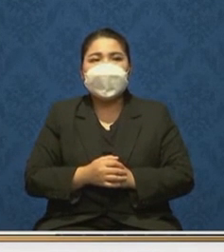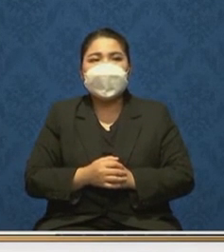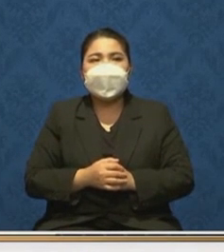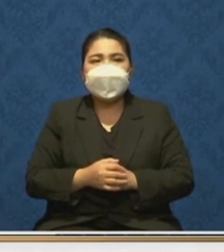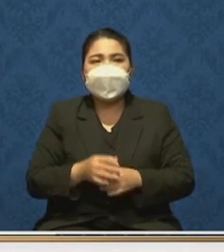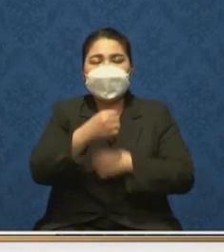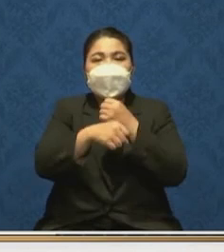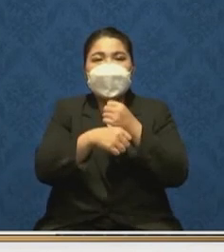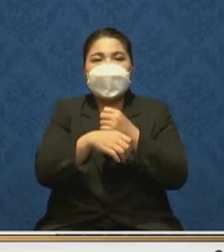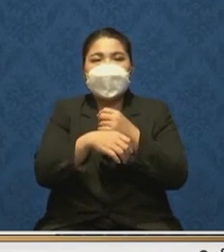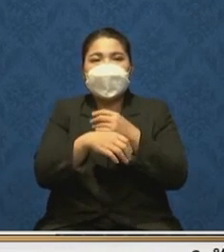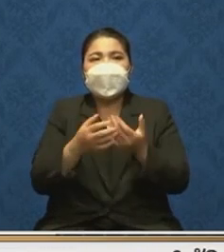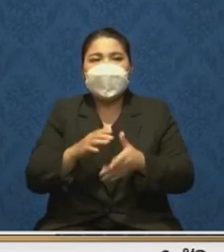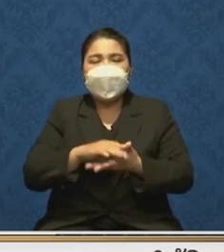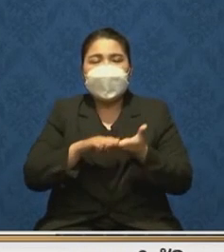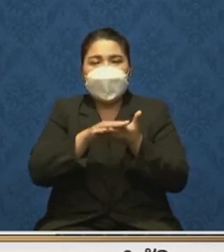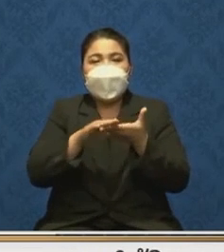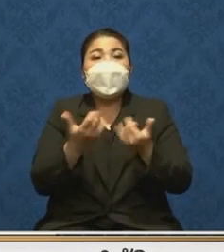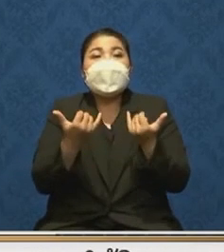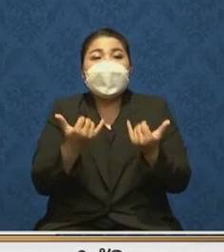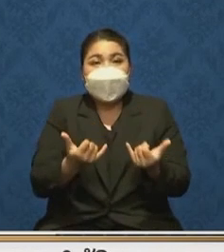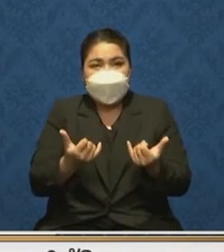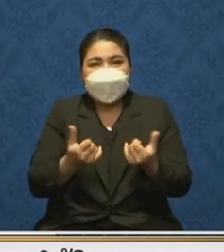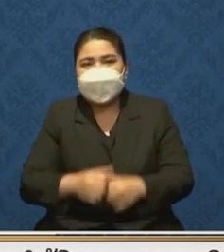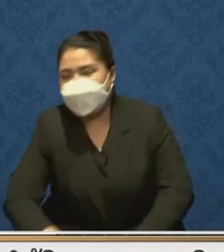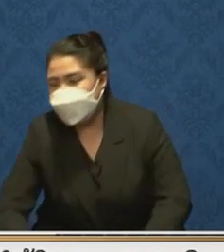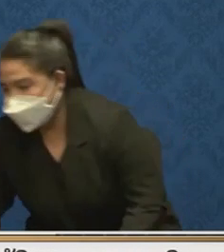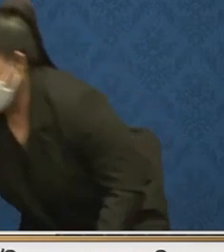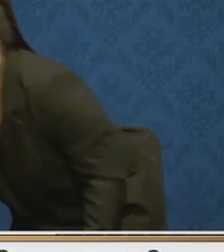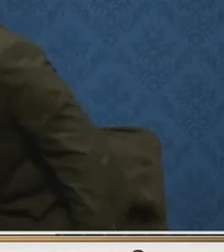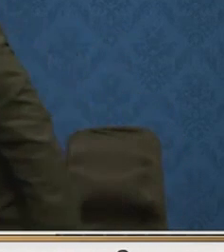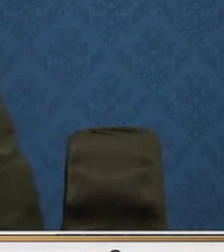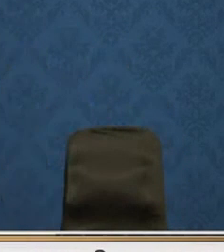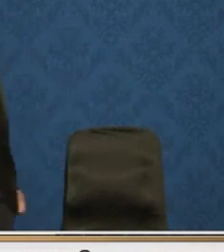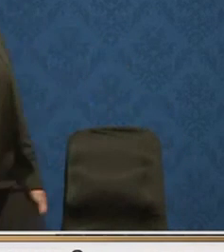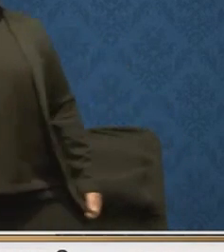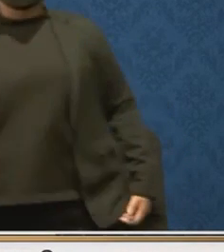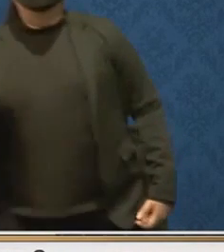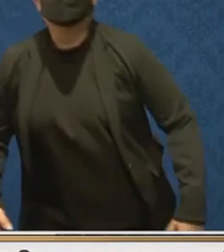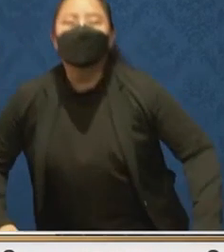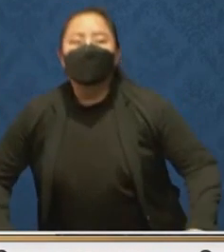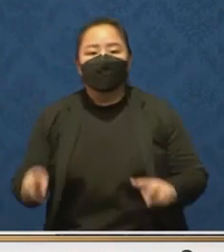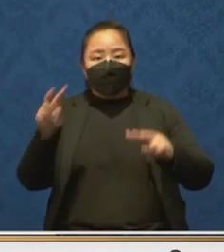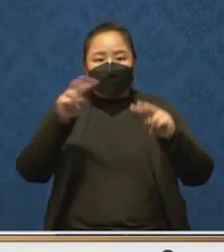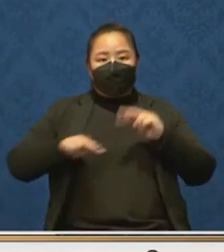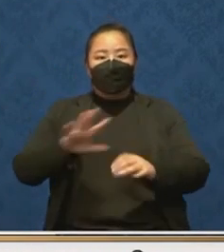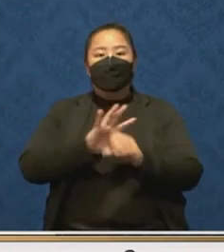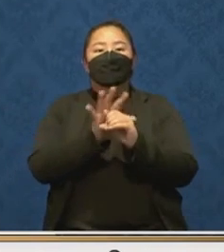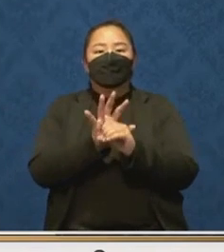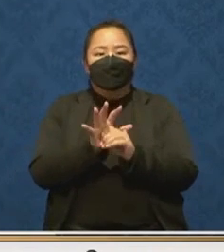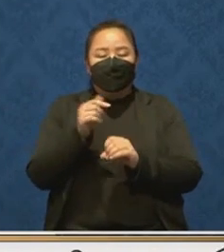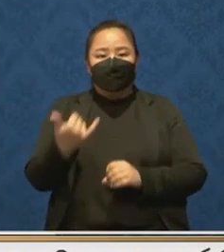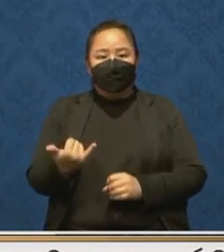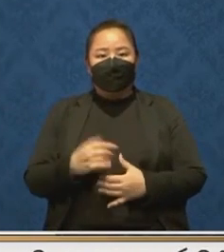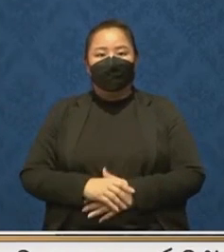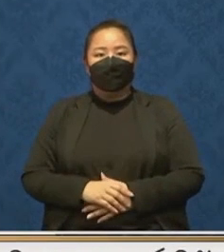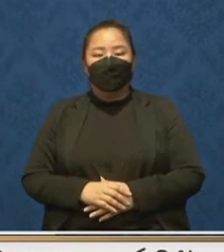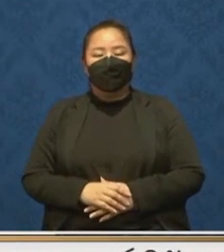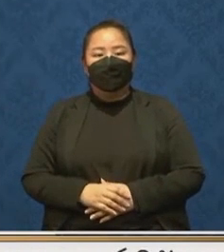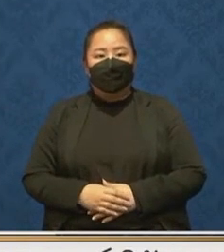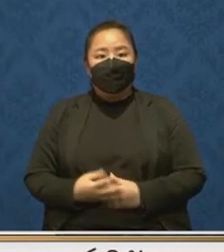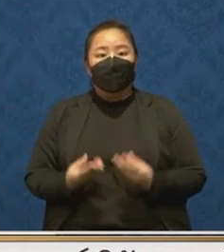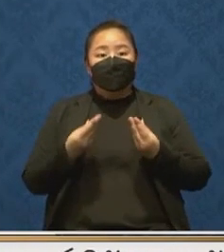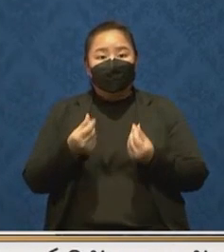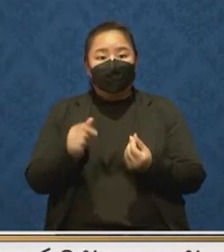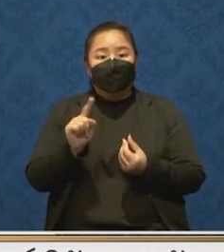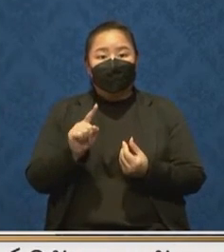ปัจจุบันนี้รัฐบาลพยายามที่จะควบคุมตัวเลขของ Covidไม่วาจะเป็นตัเลข